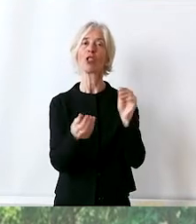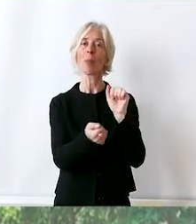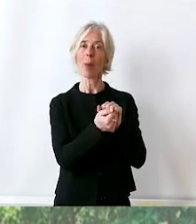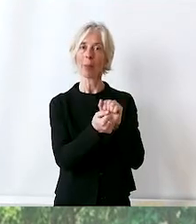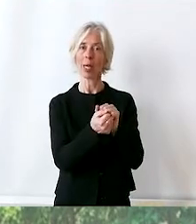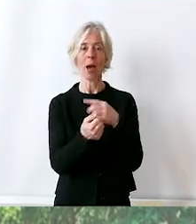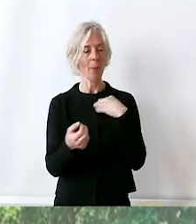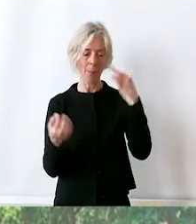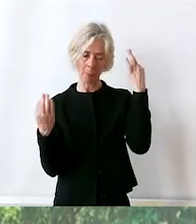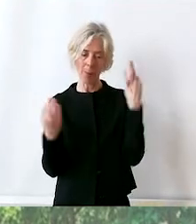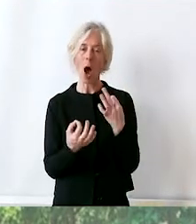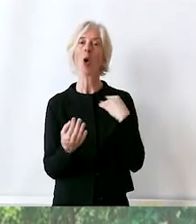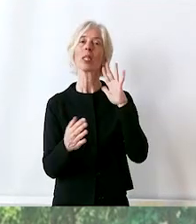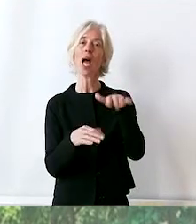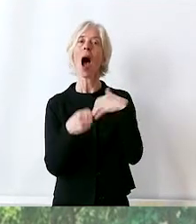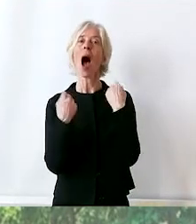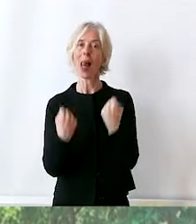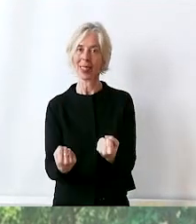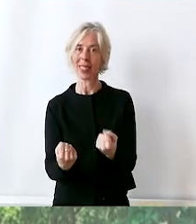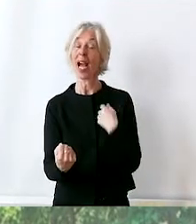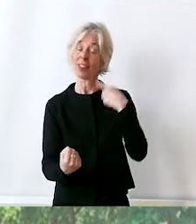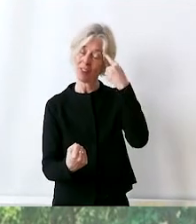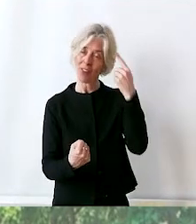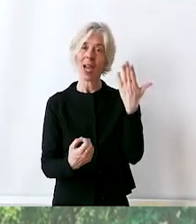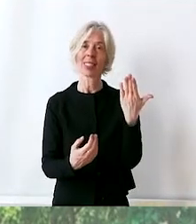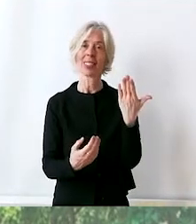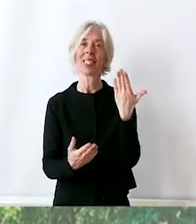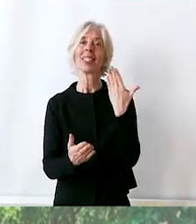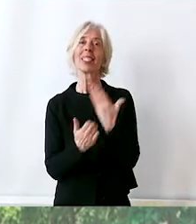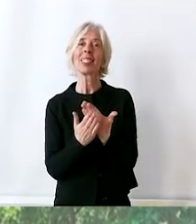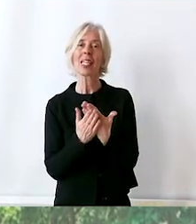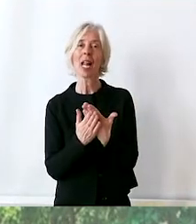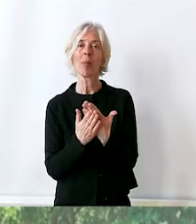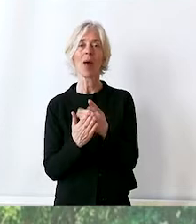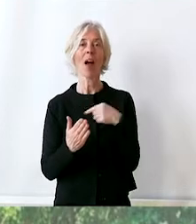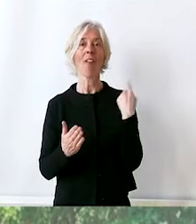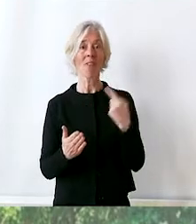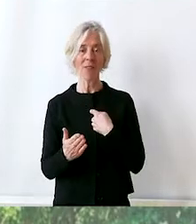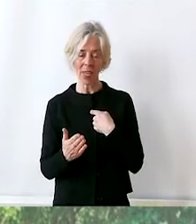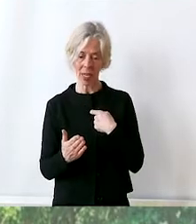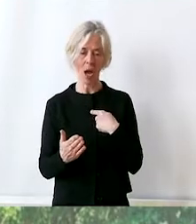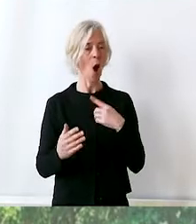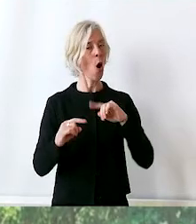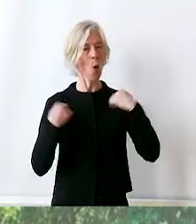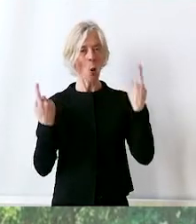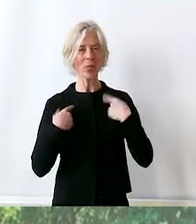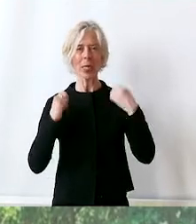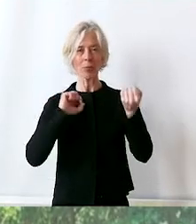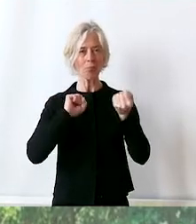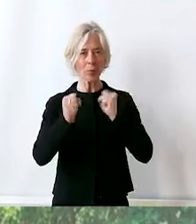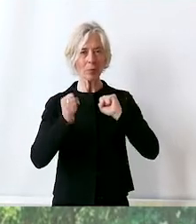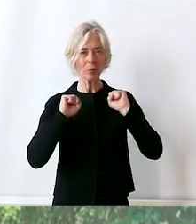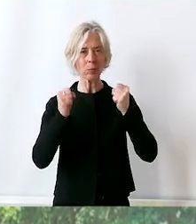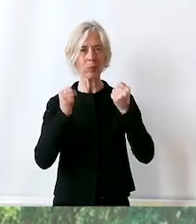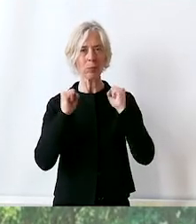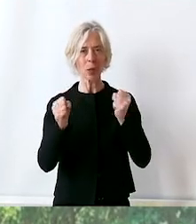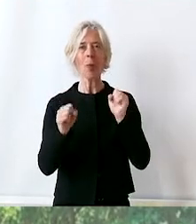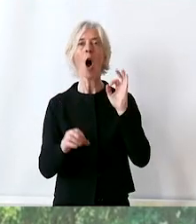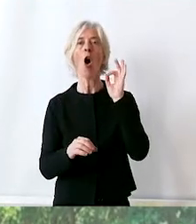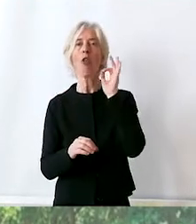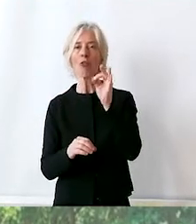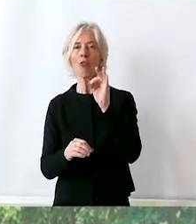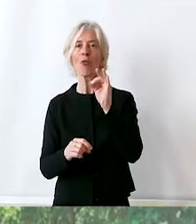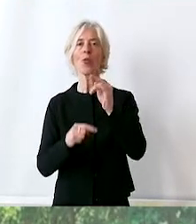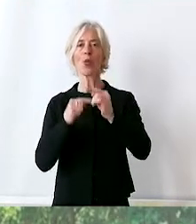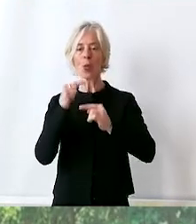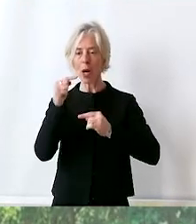zukünftigen Geschäftserfolg ist. Deshalb stellen wir unser Engagement entlang der gesamten Wertschöpfungskette unserer Produkte